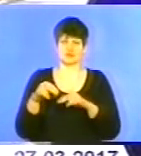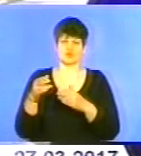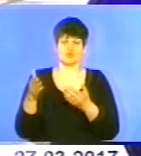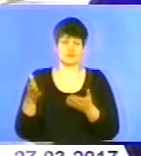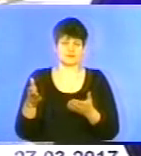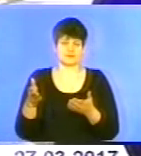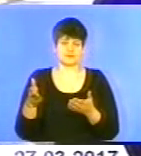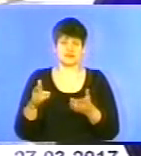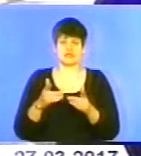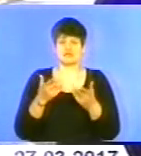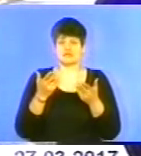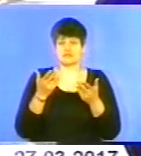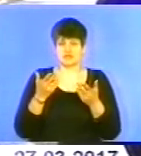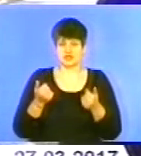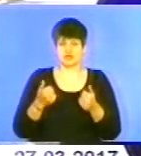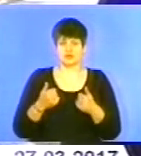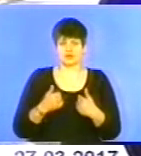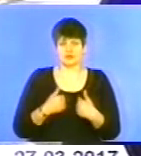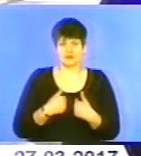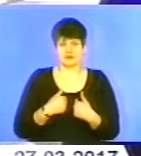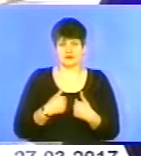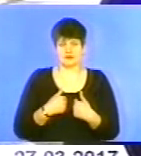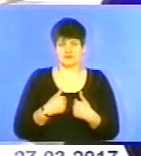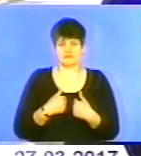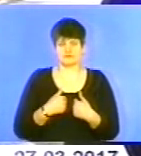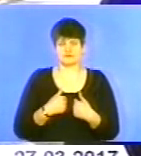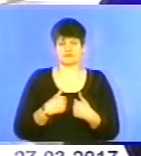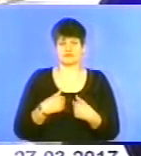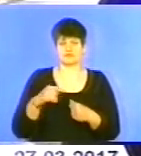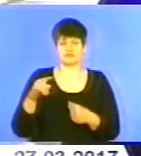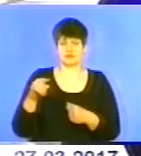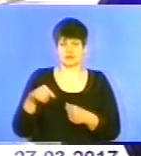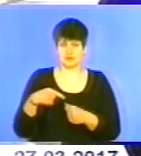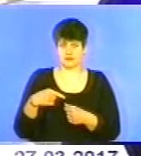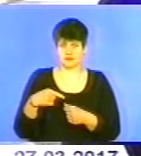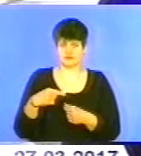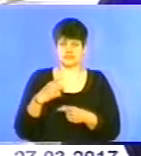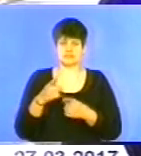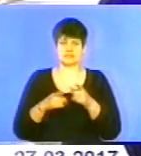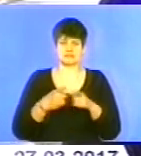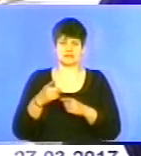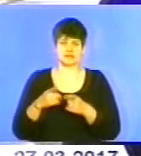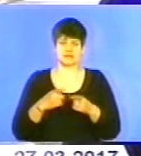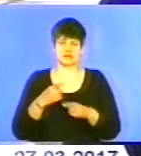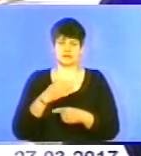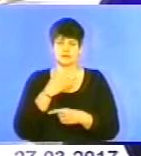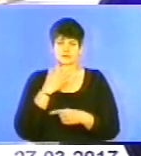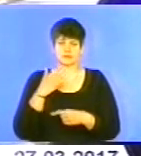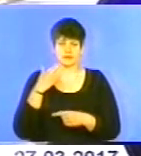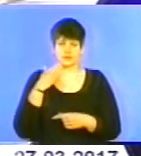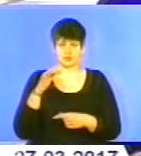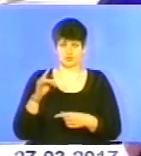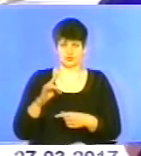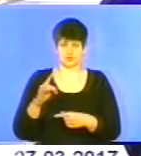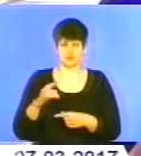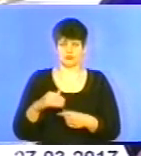І, звичайно, я ставив вимогу змінити багато що, тому що